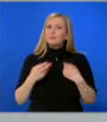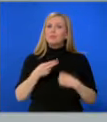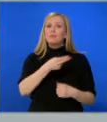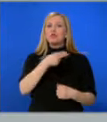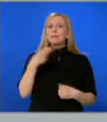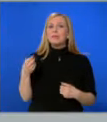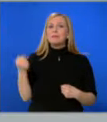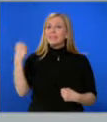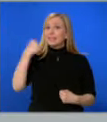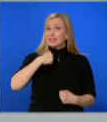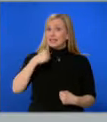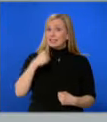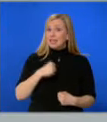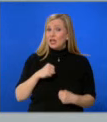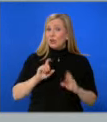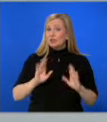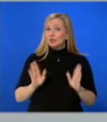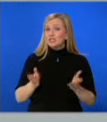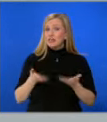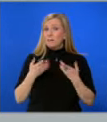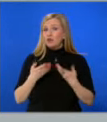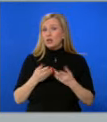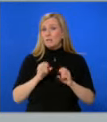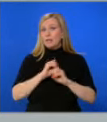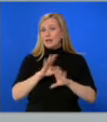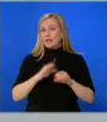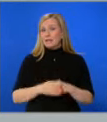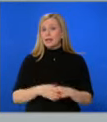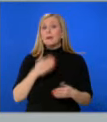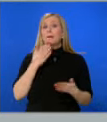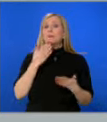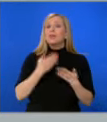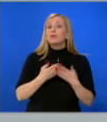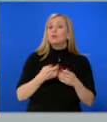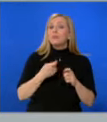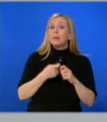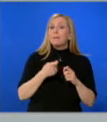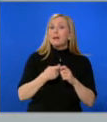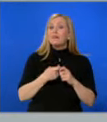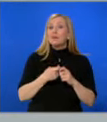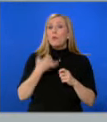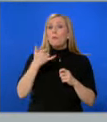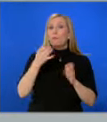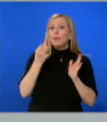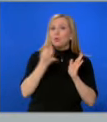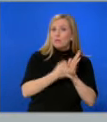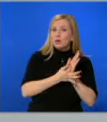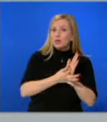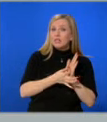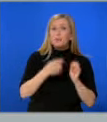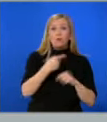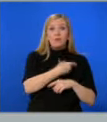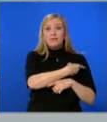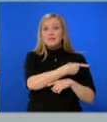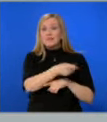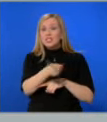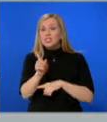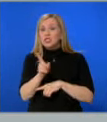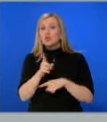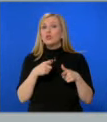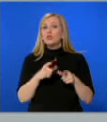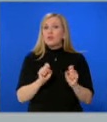за насилието, с която започнахме и предаването. Предлагате да бъде създадено мобилно приложение, за да могат всички, които са